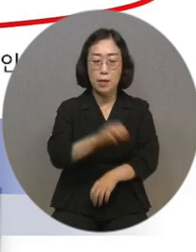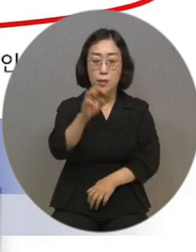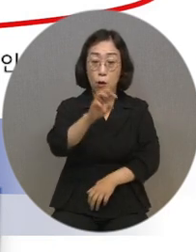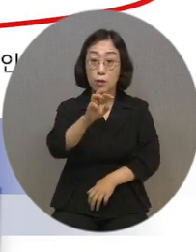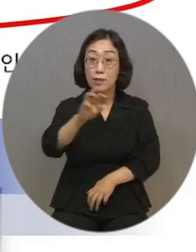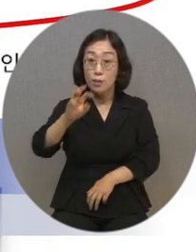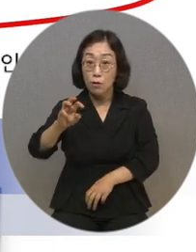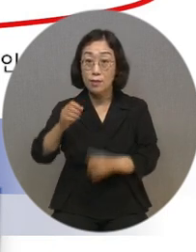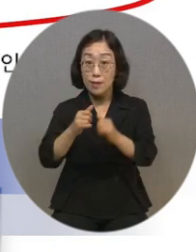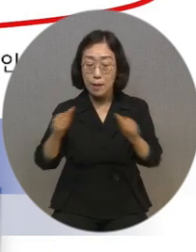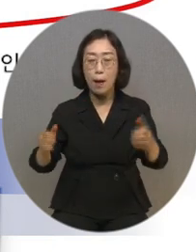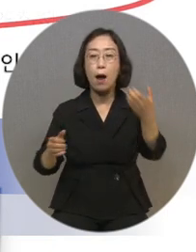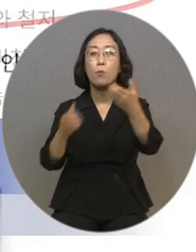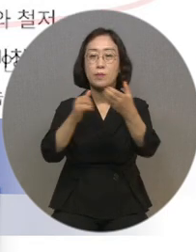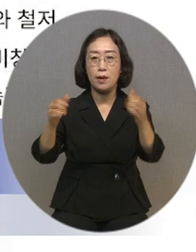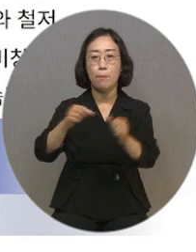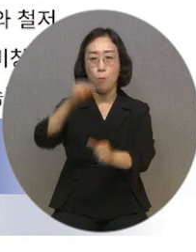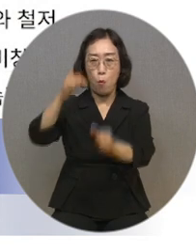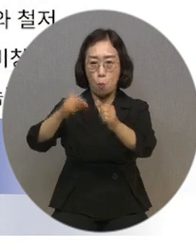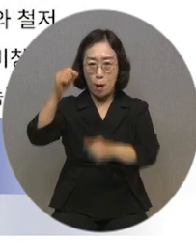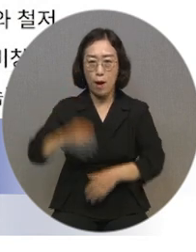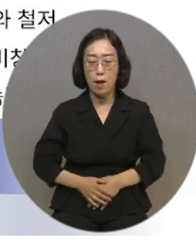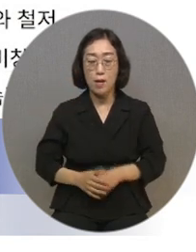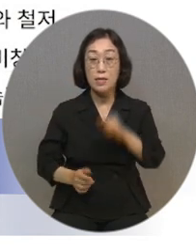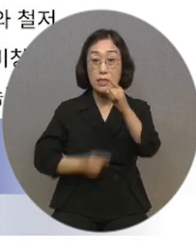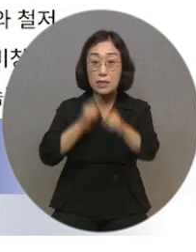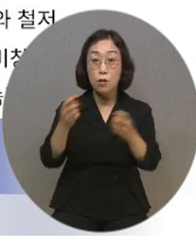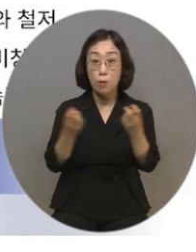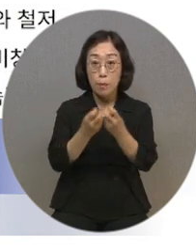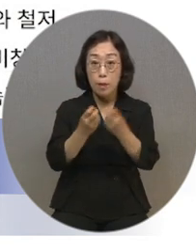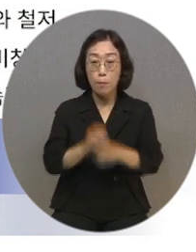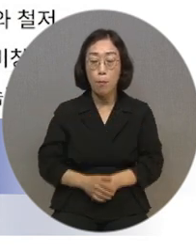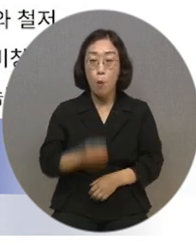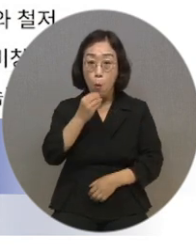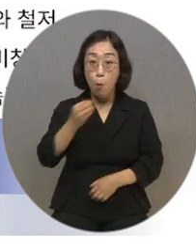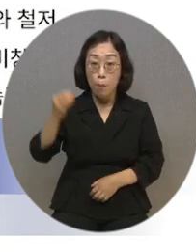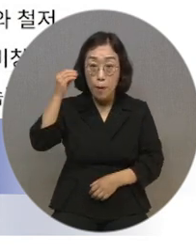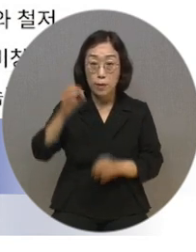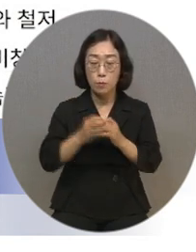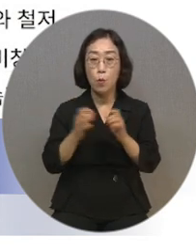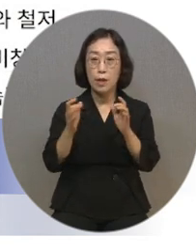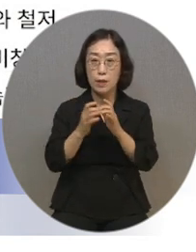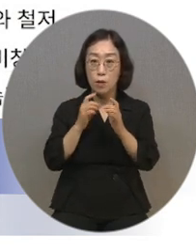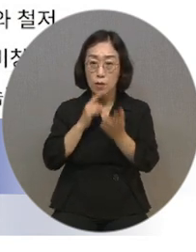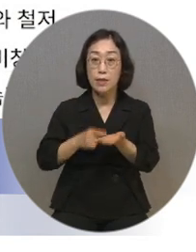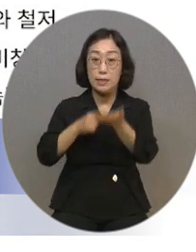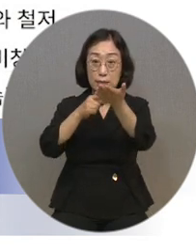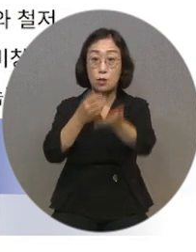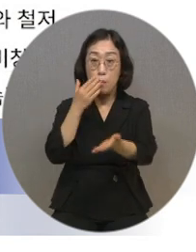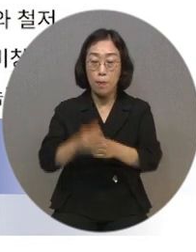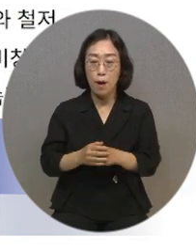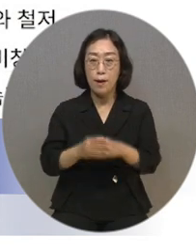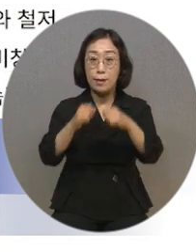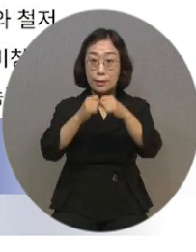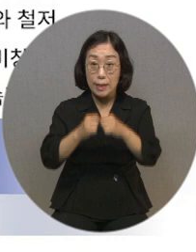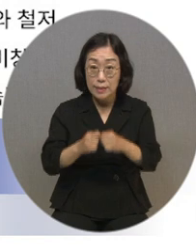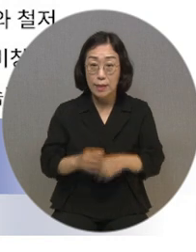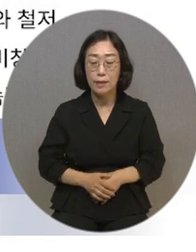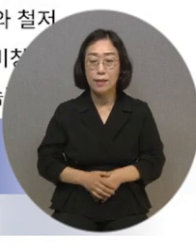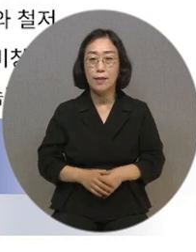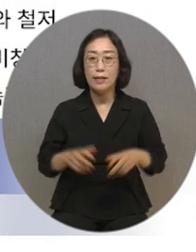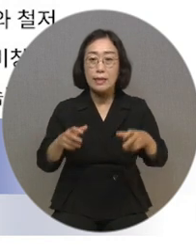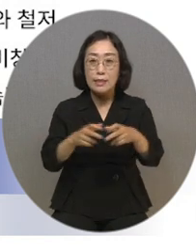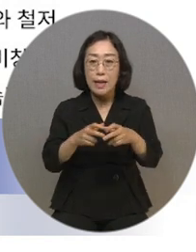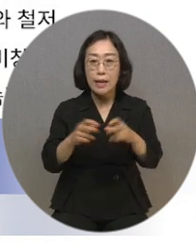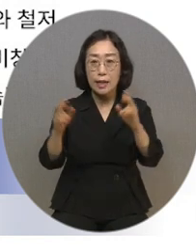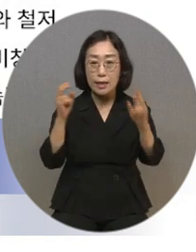총 명을 모집합니다 신청은 창업넷 홈페이지에서 온라인으로 할 수 있으며 자세한 사항은 장애인 기업